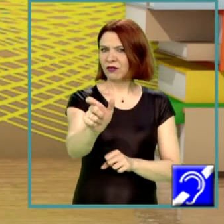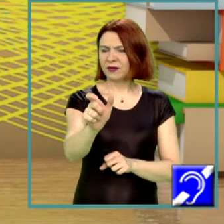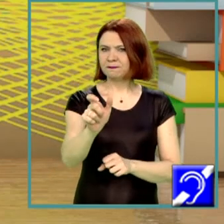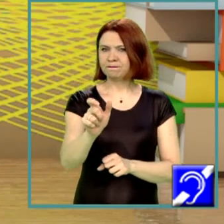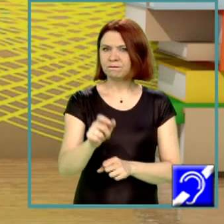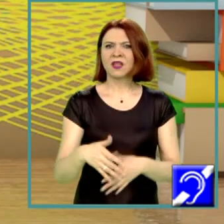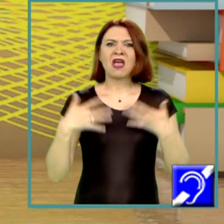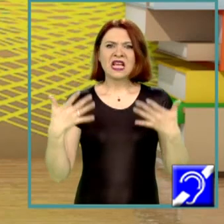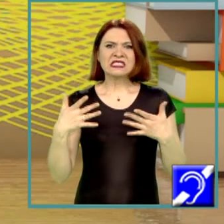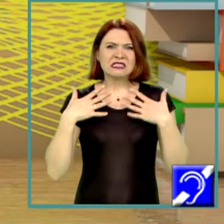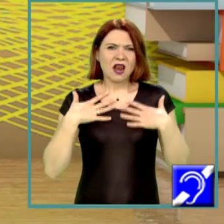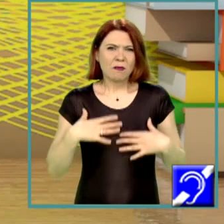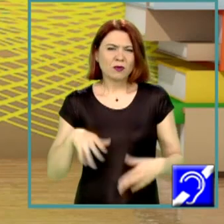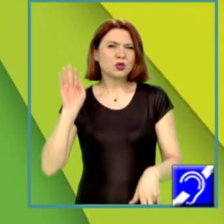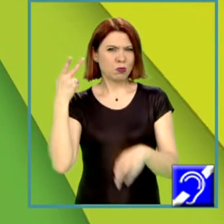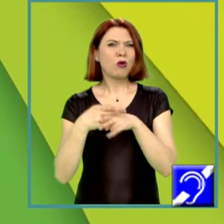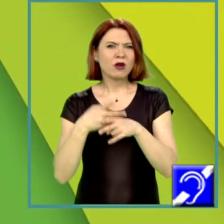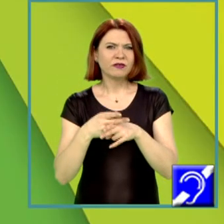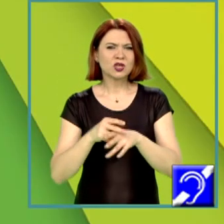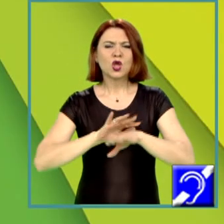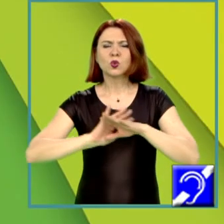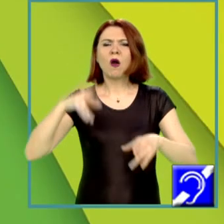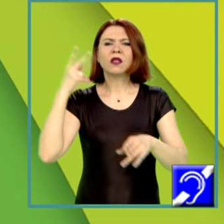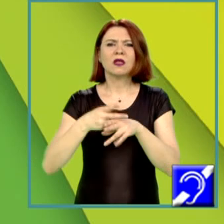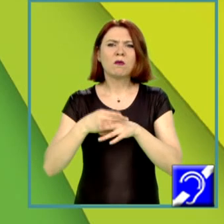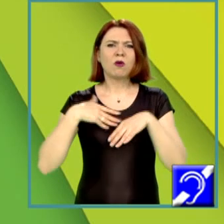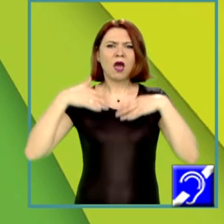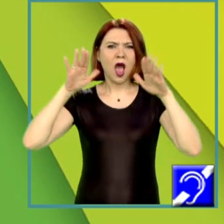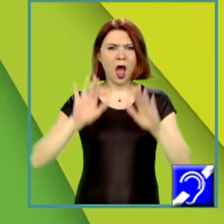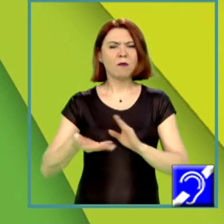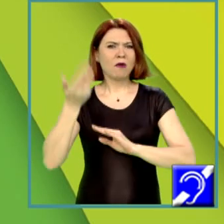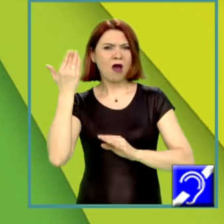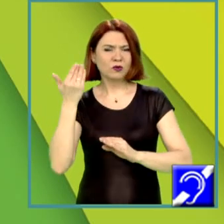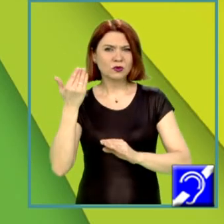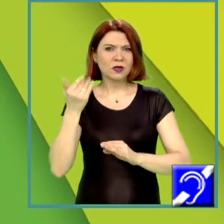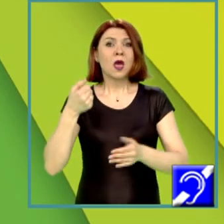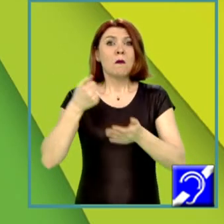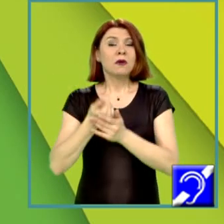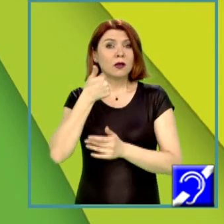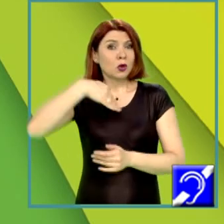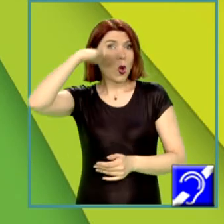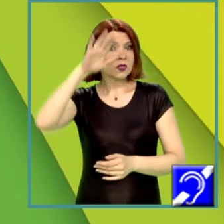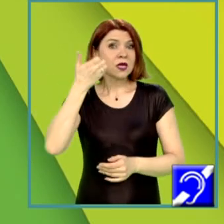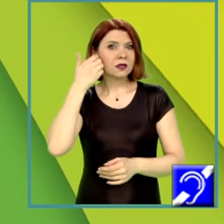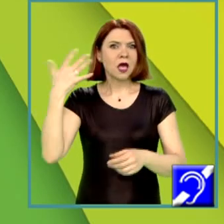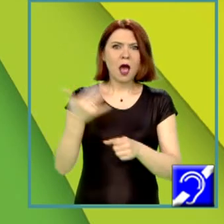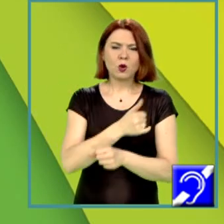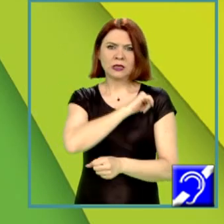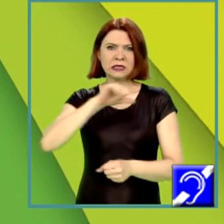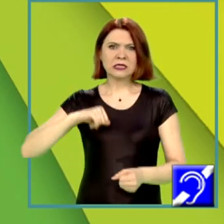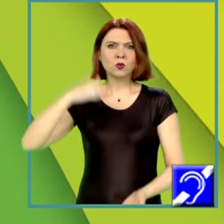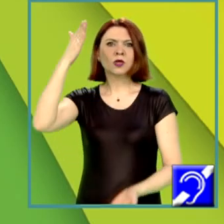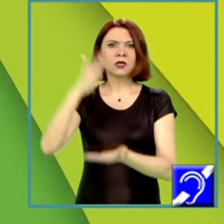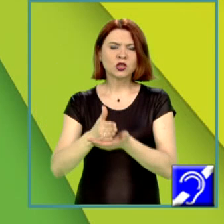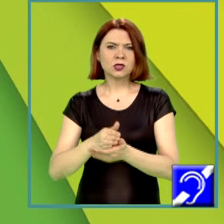slabe la Trup și bolnăvicios mai toate bolile sau ținut lanț de capul meu până între o zi când am luat singur